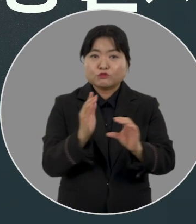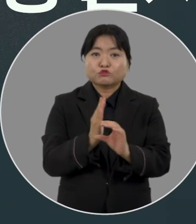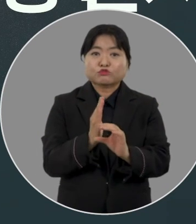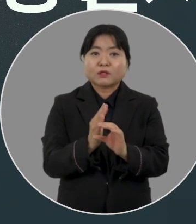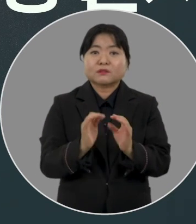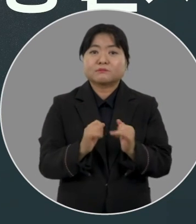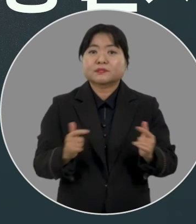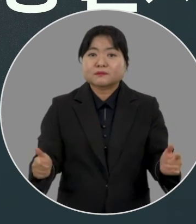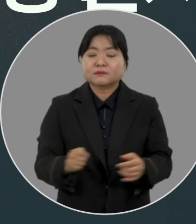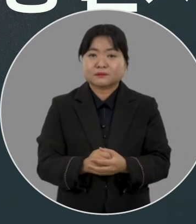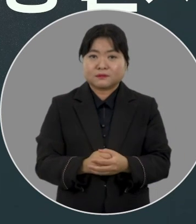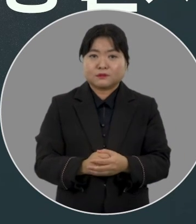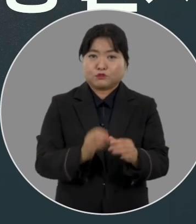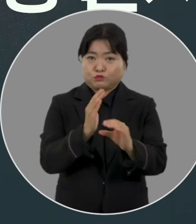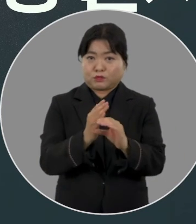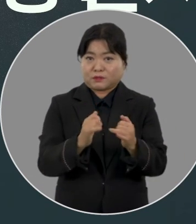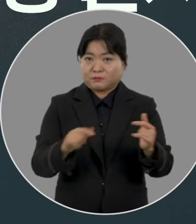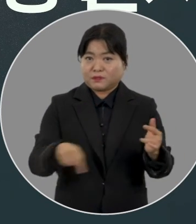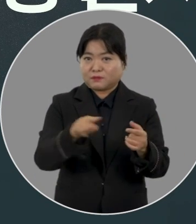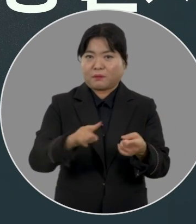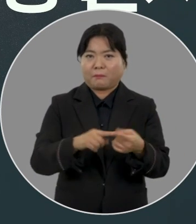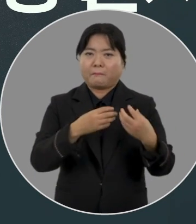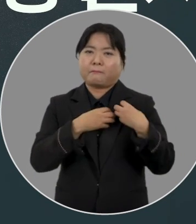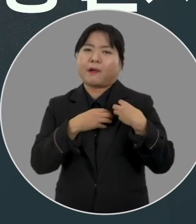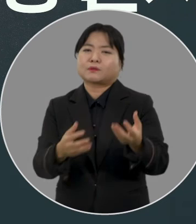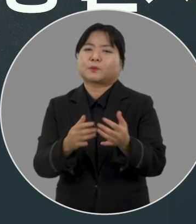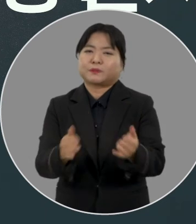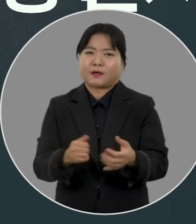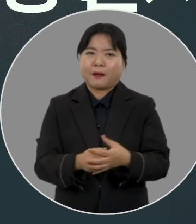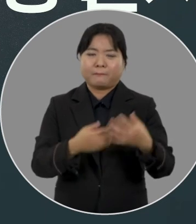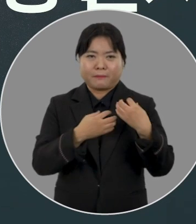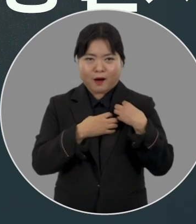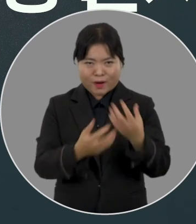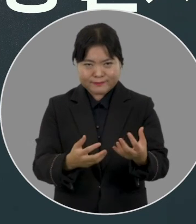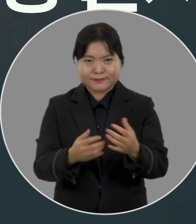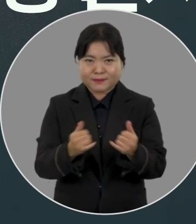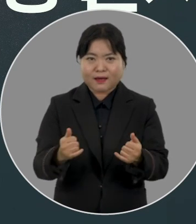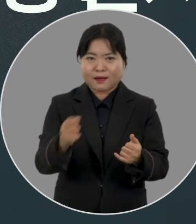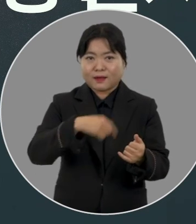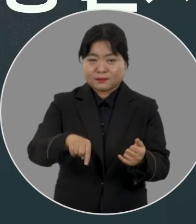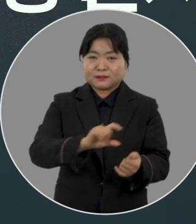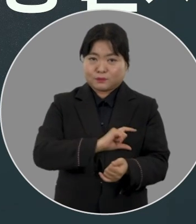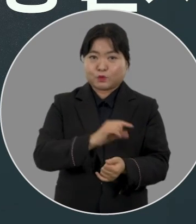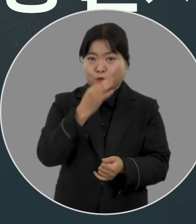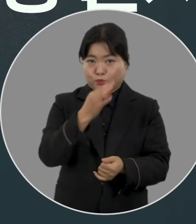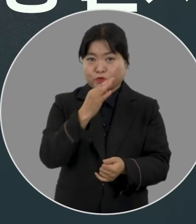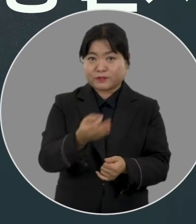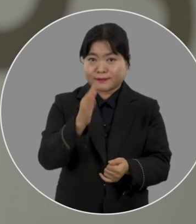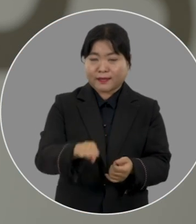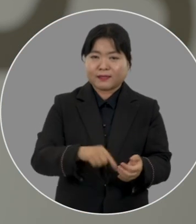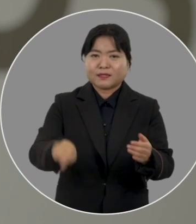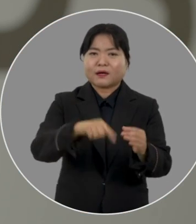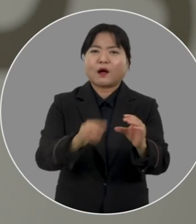중간지대에 있었던 사람들, 이런 사람들을 우리는 방조자, 방관자 이런 이름으로